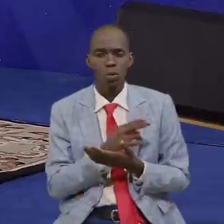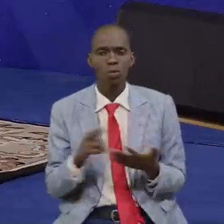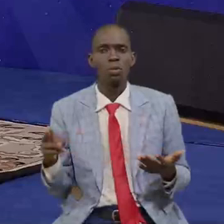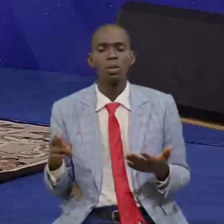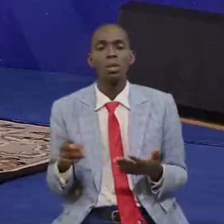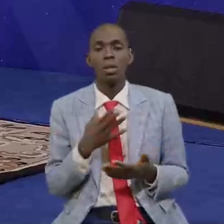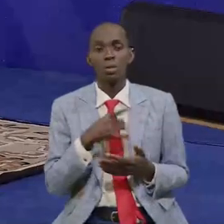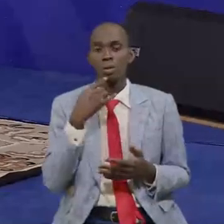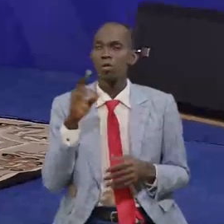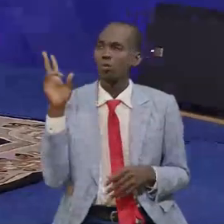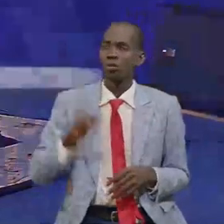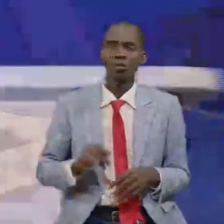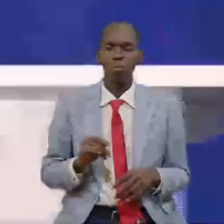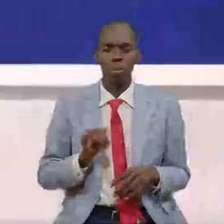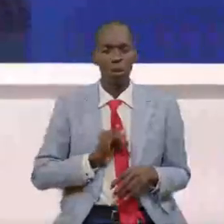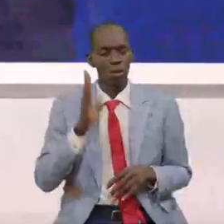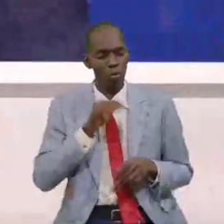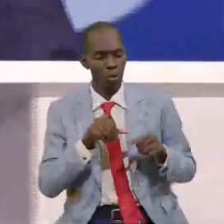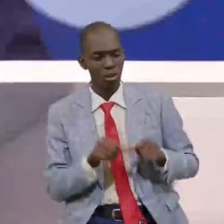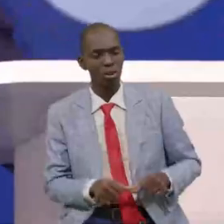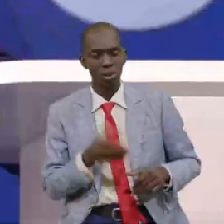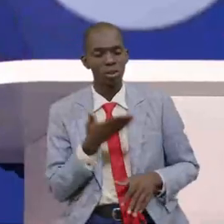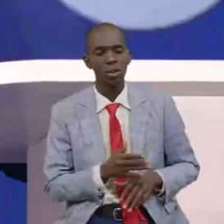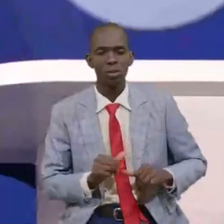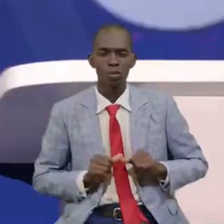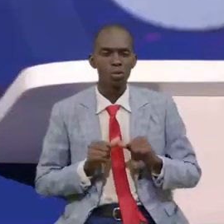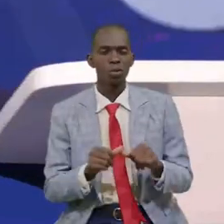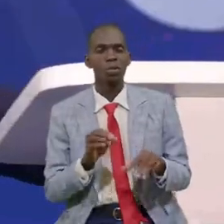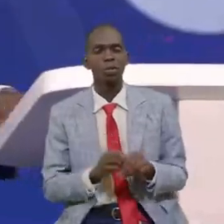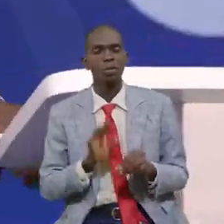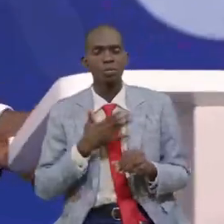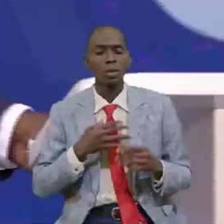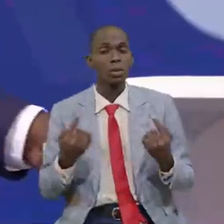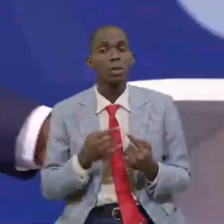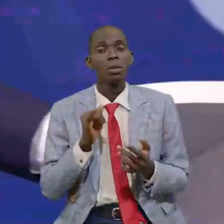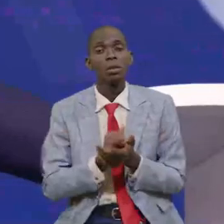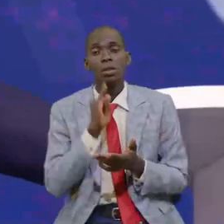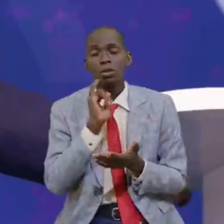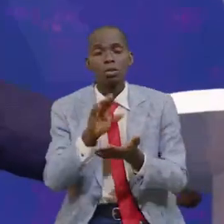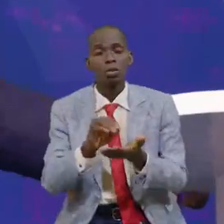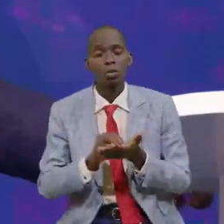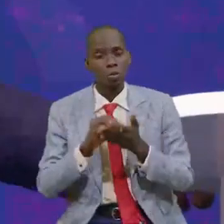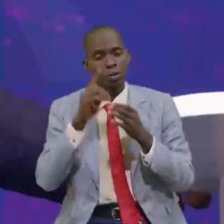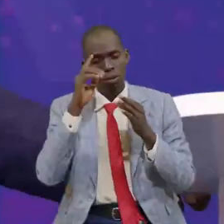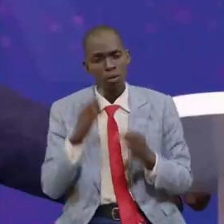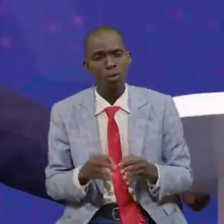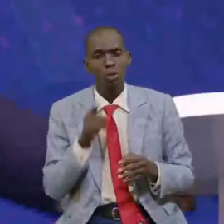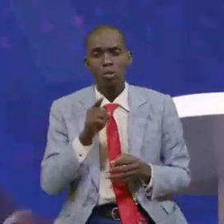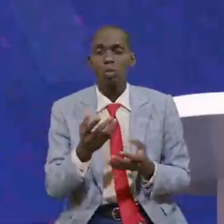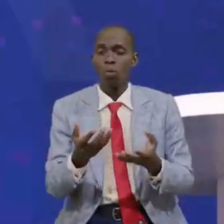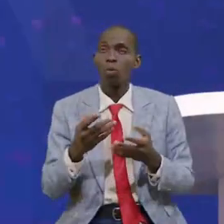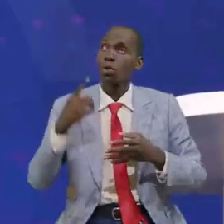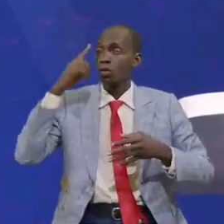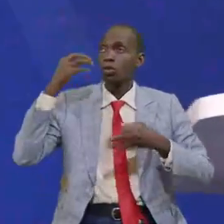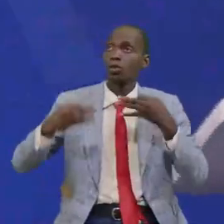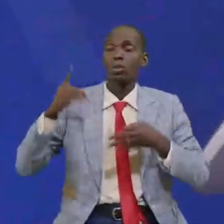tu t'es enraciné toi-même. Je vais continuer dans le péché. Ça, c'est ta décision. Et tu attends donc le jugement. Il ne